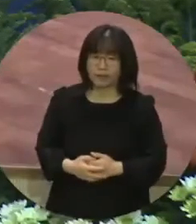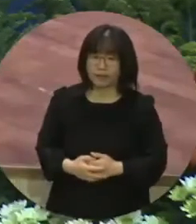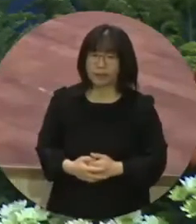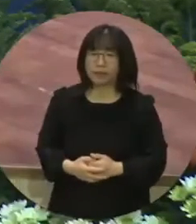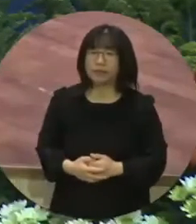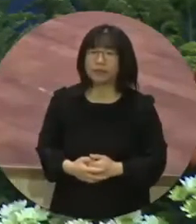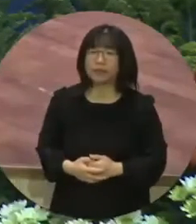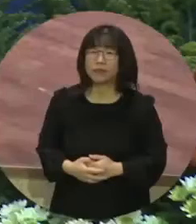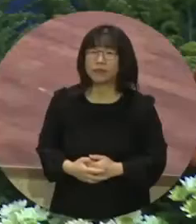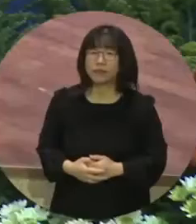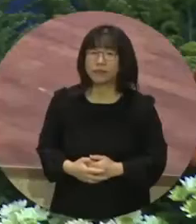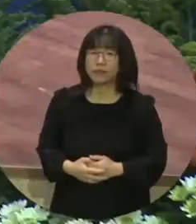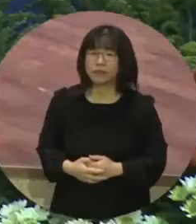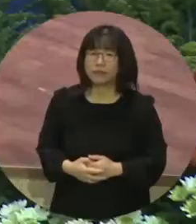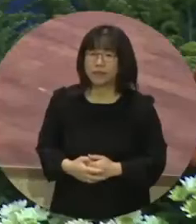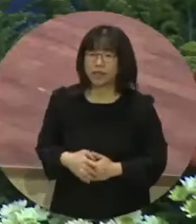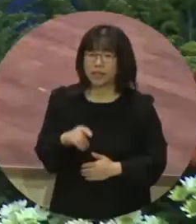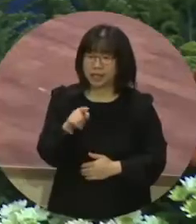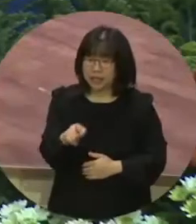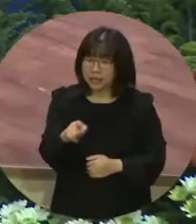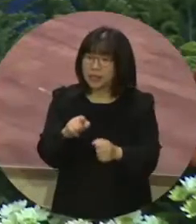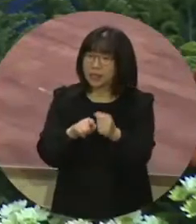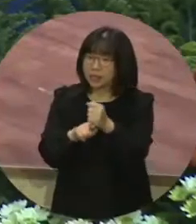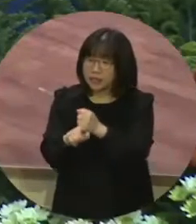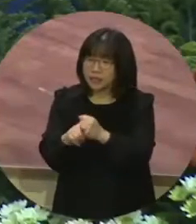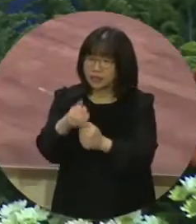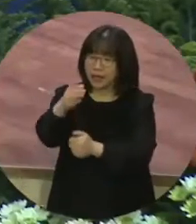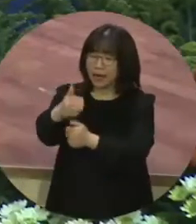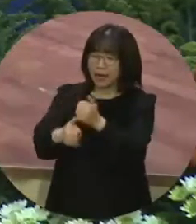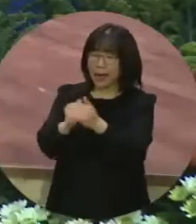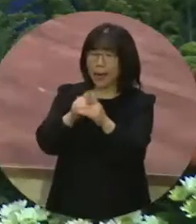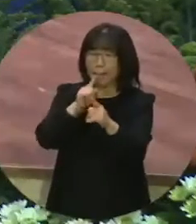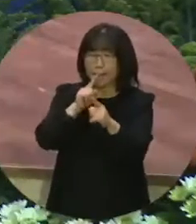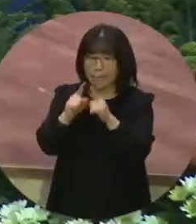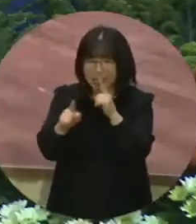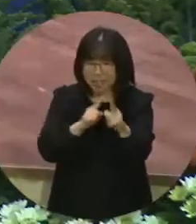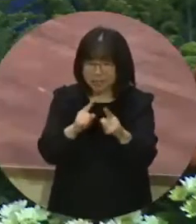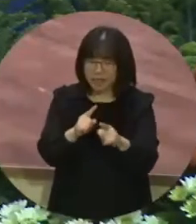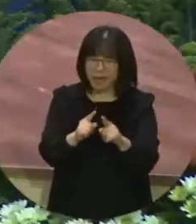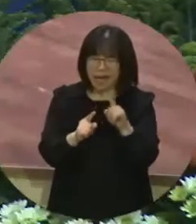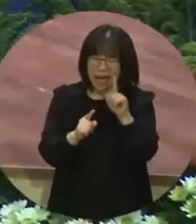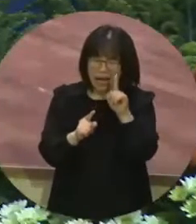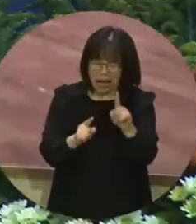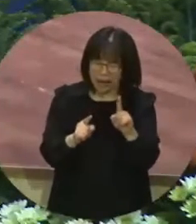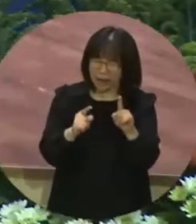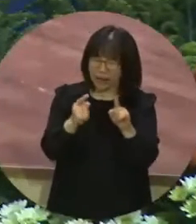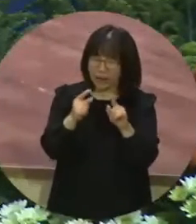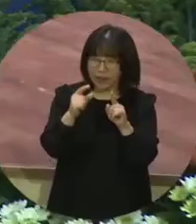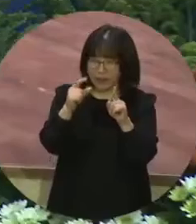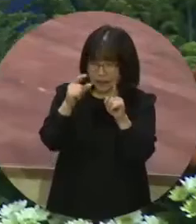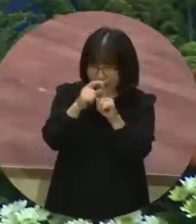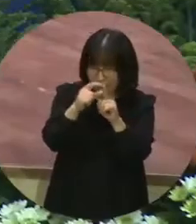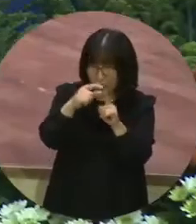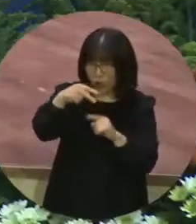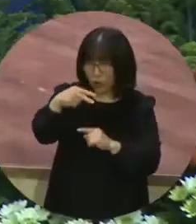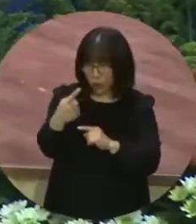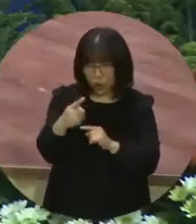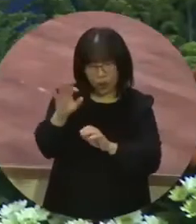있는데 이 말은 하나님의 말씀은 1.1획도 틀리지 않고